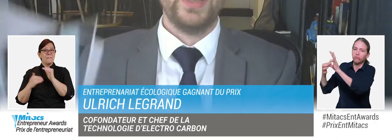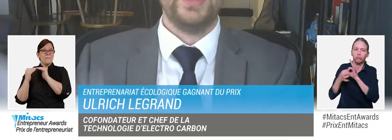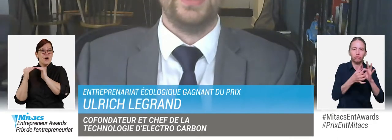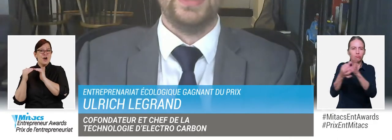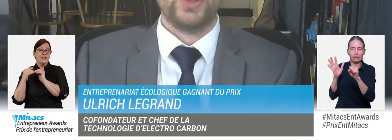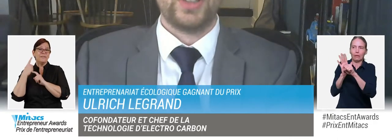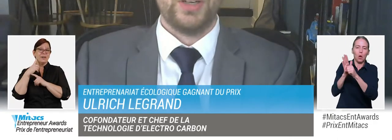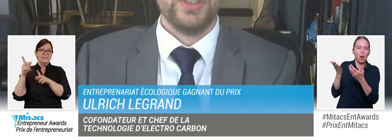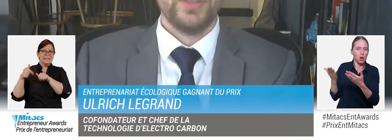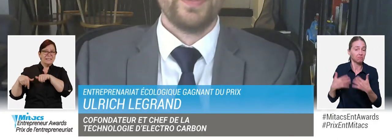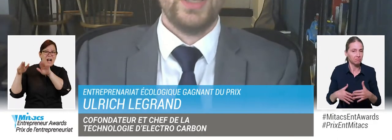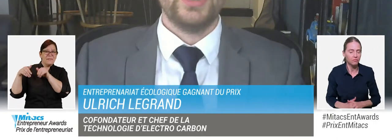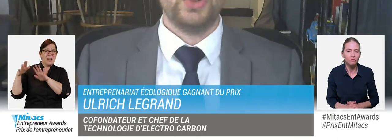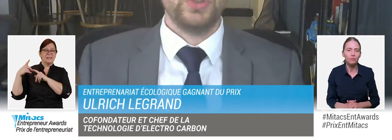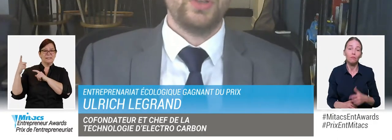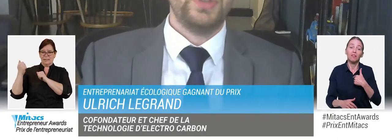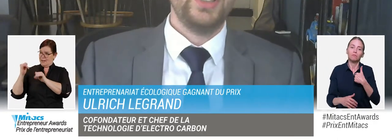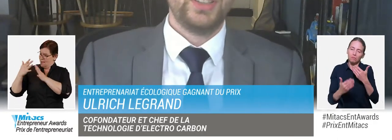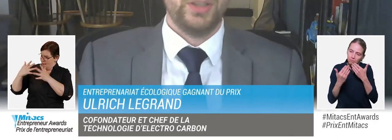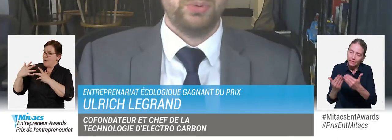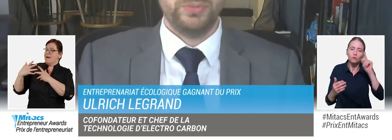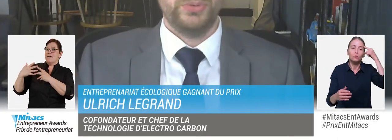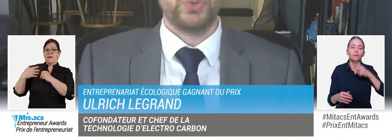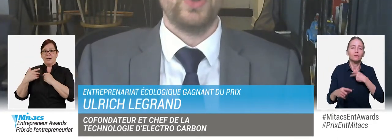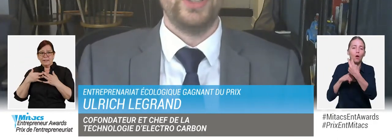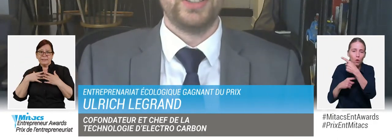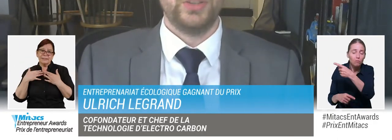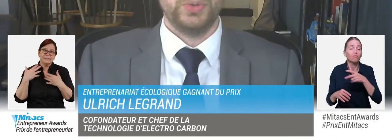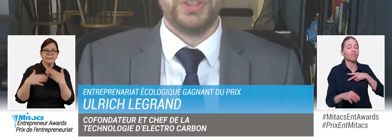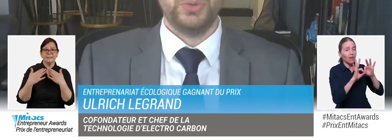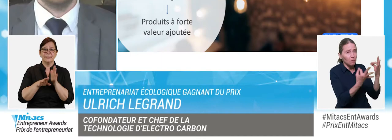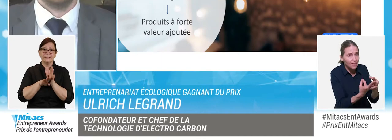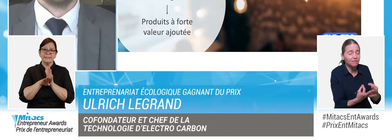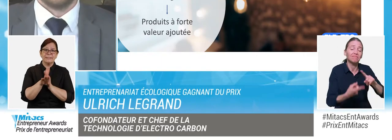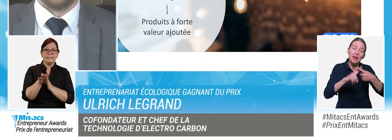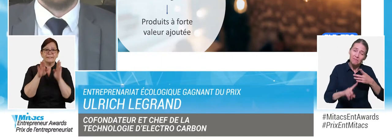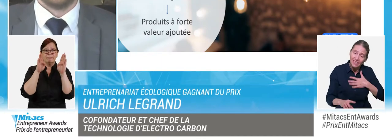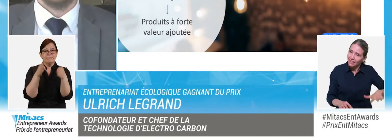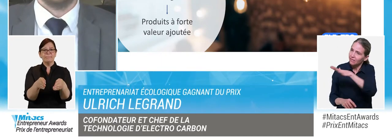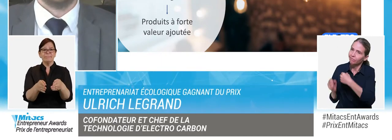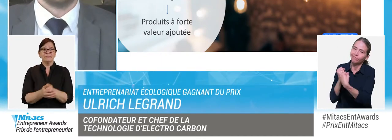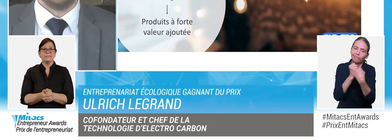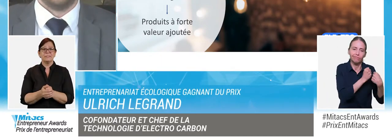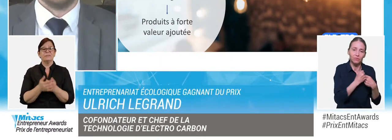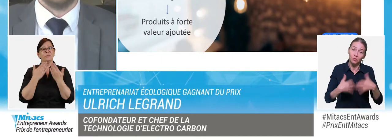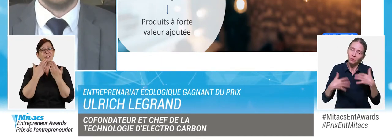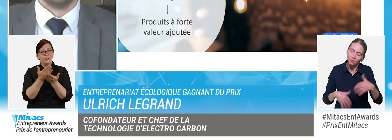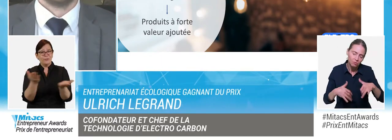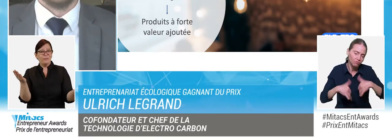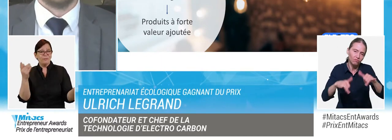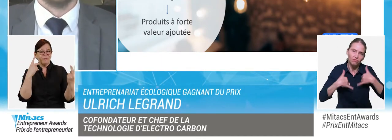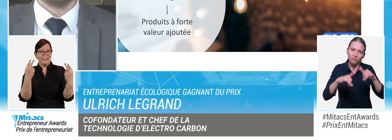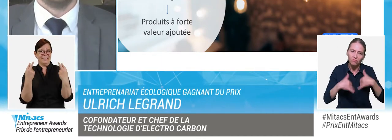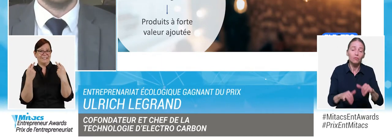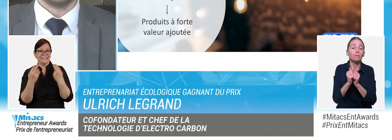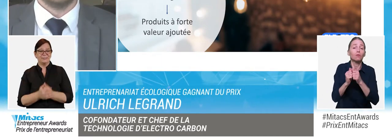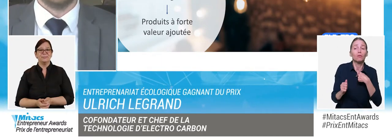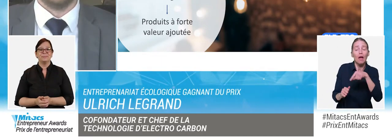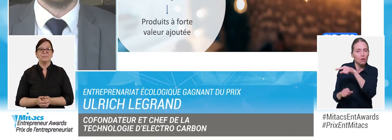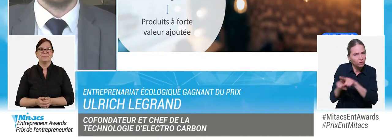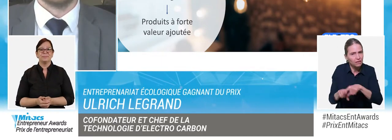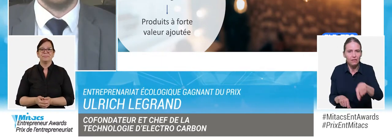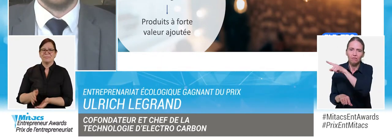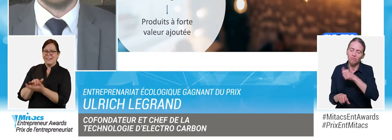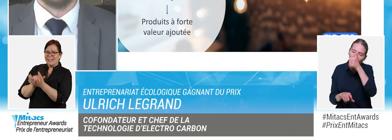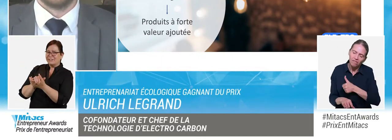environnementale. Électrocarbone, c'est une compagnie qui a pour but de convertir le CO2 en produit à forte valeur ajoutée, contribuer ainsi